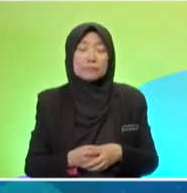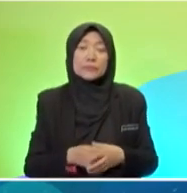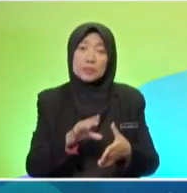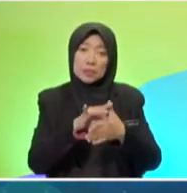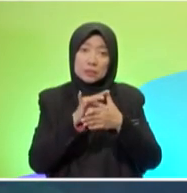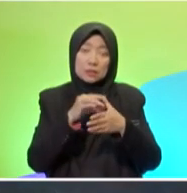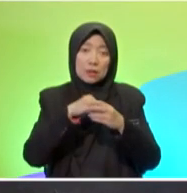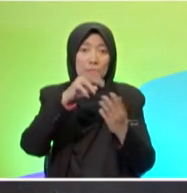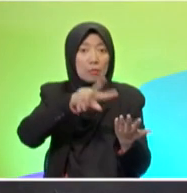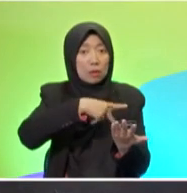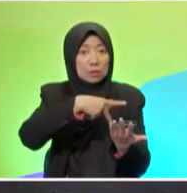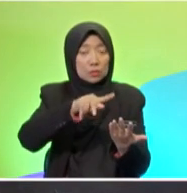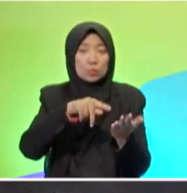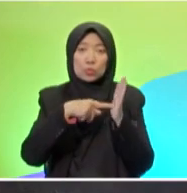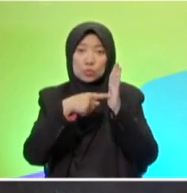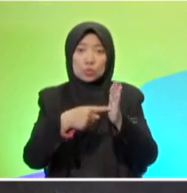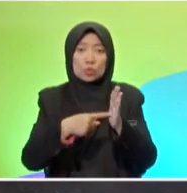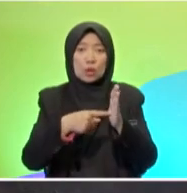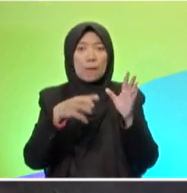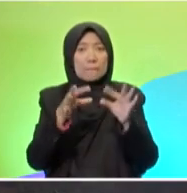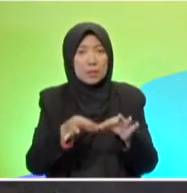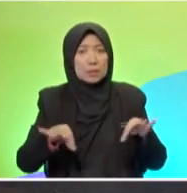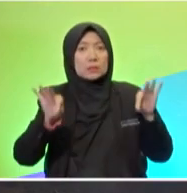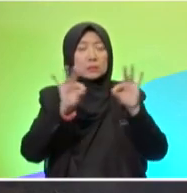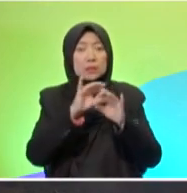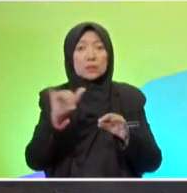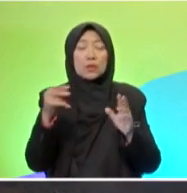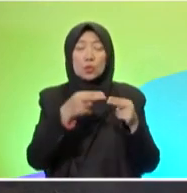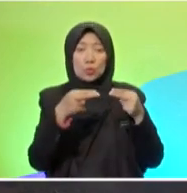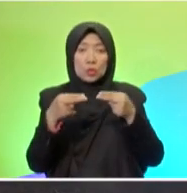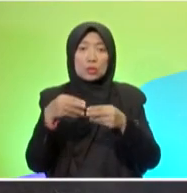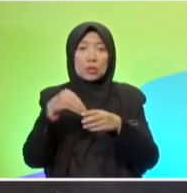tentang betapa pentingnya hubungan dalam keluarga terbaik